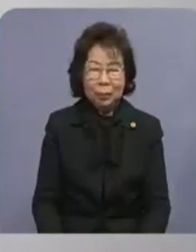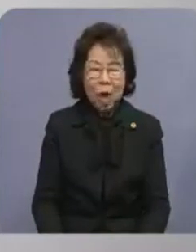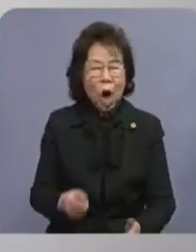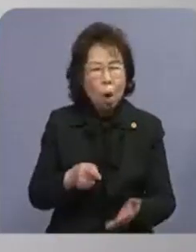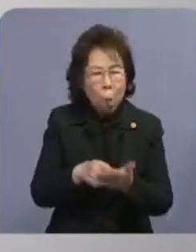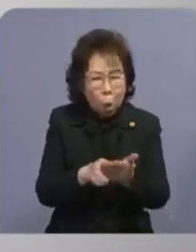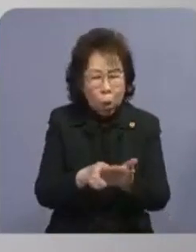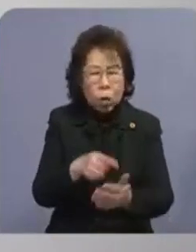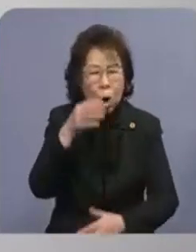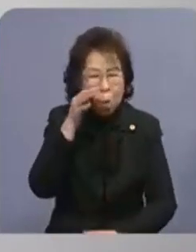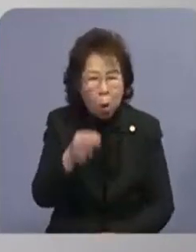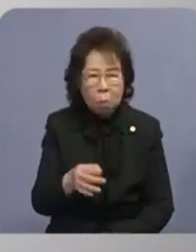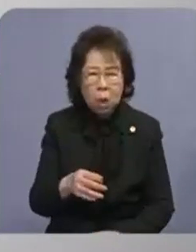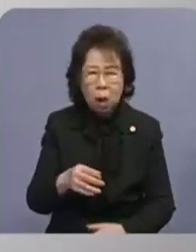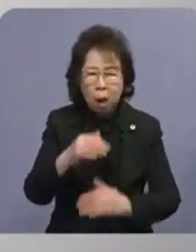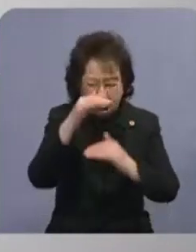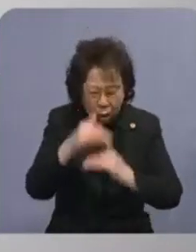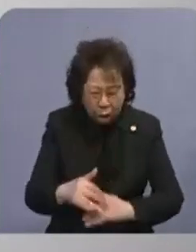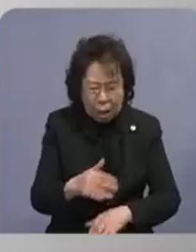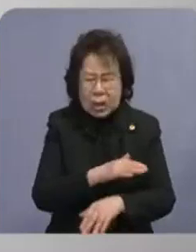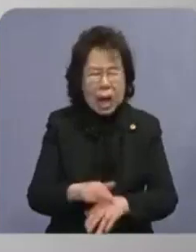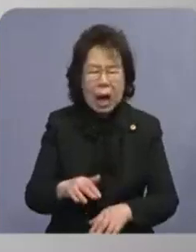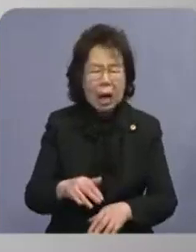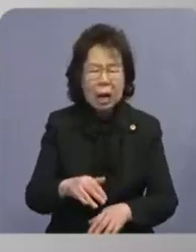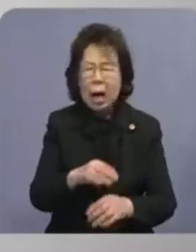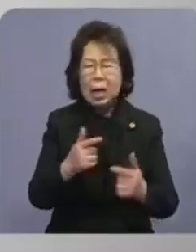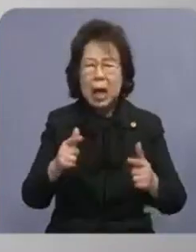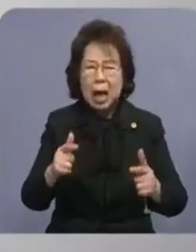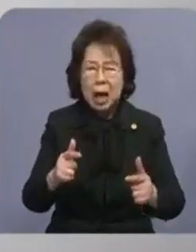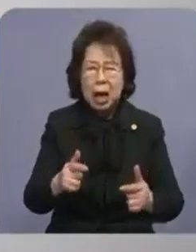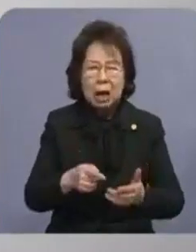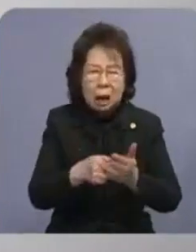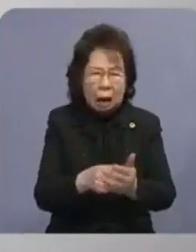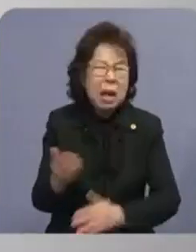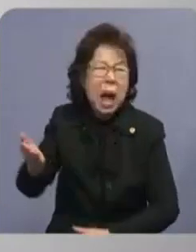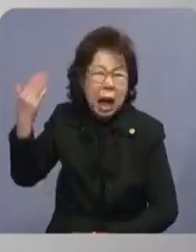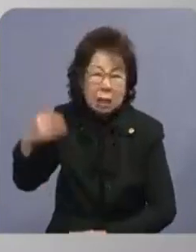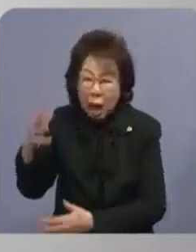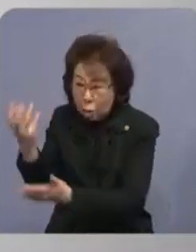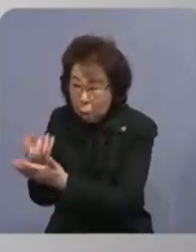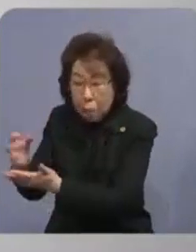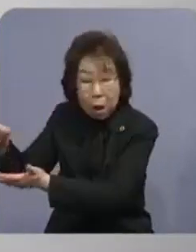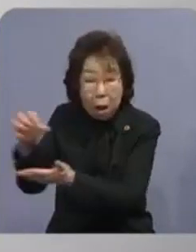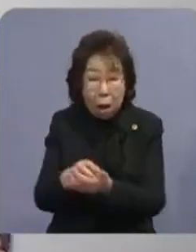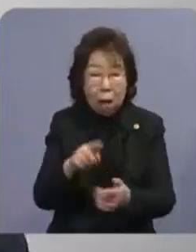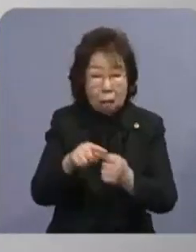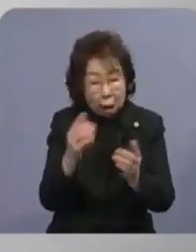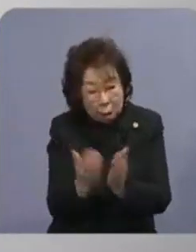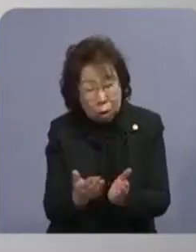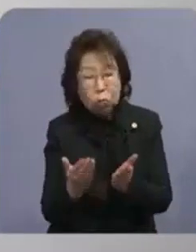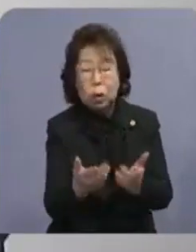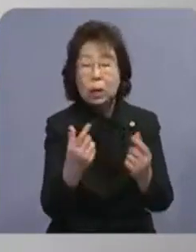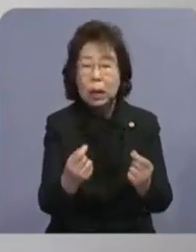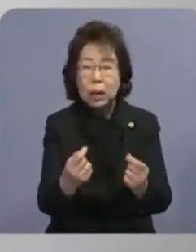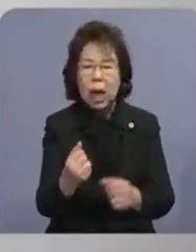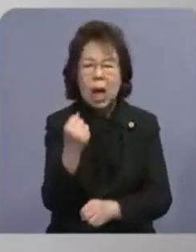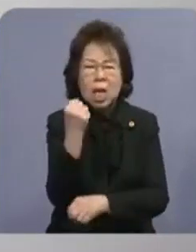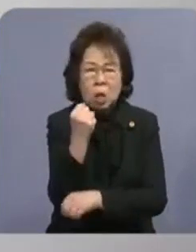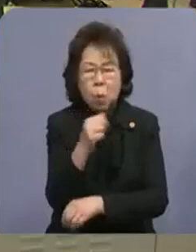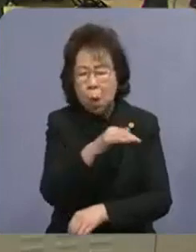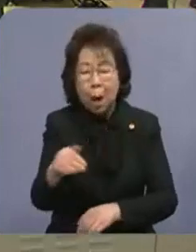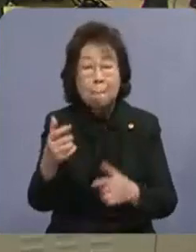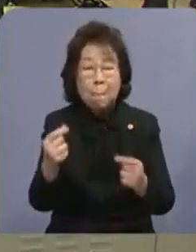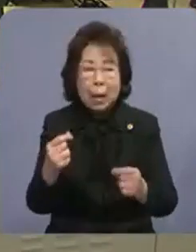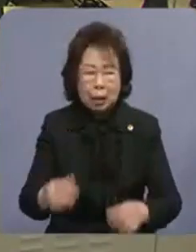중개사고를 제대로 반영하지 않았던 시절에 보고서를 그 소식을 그대로 다 적용을 했다라는게 기본적인 판단이